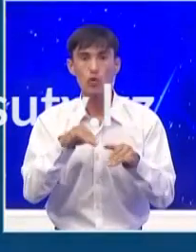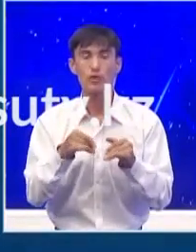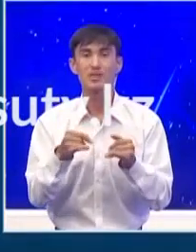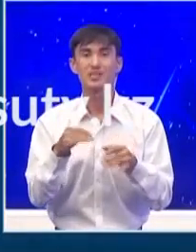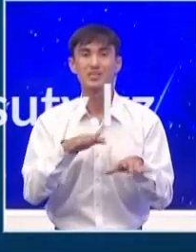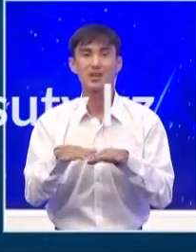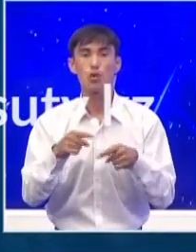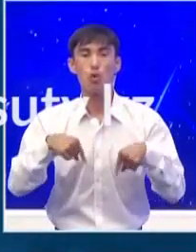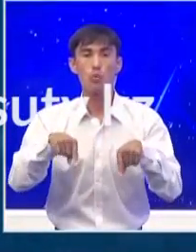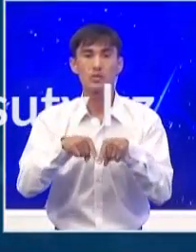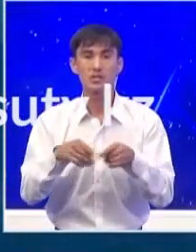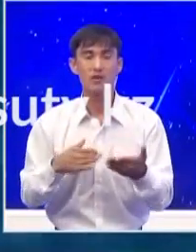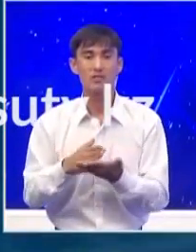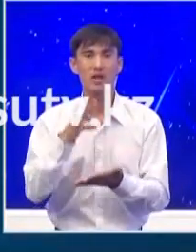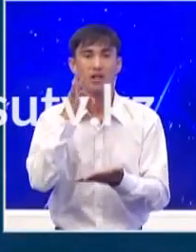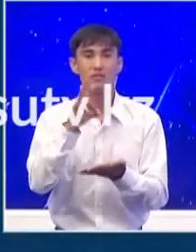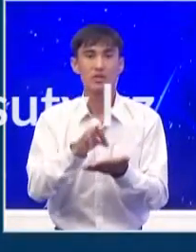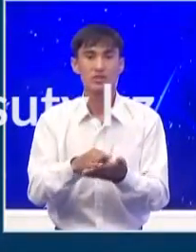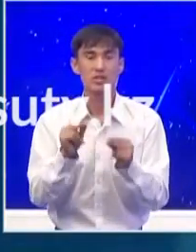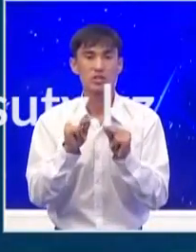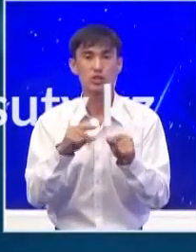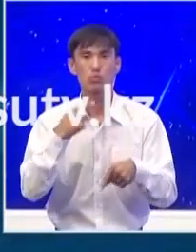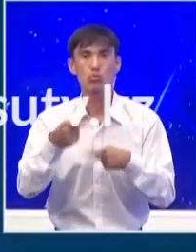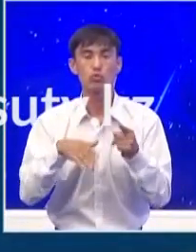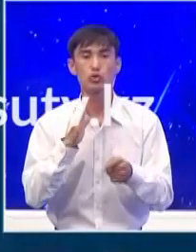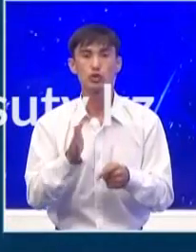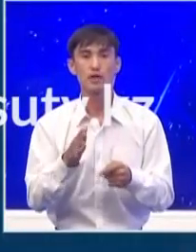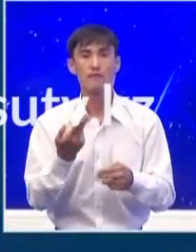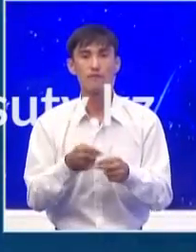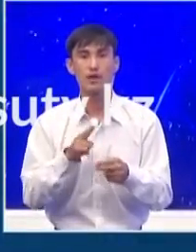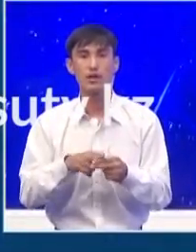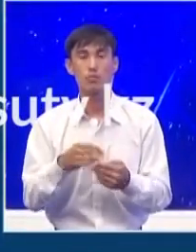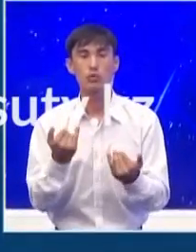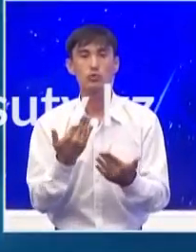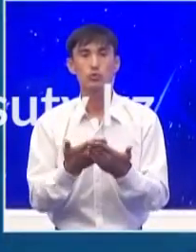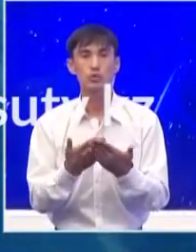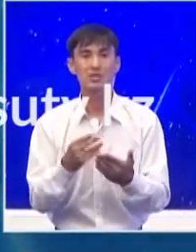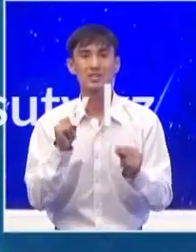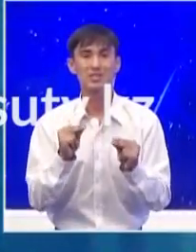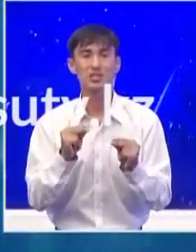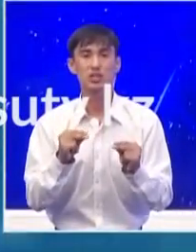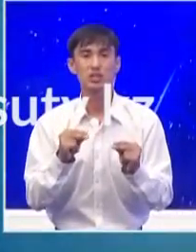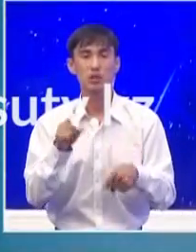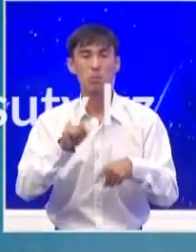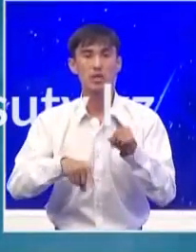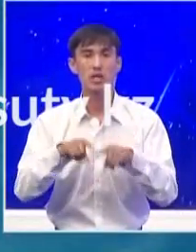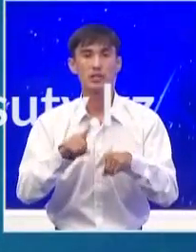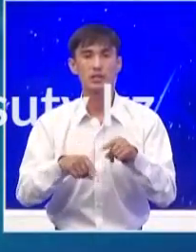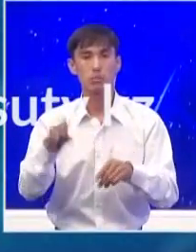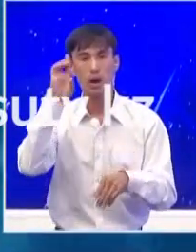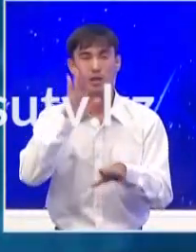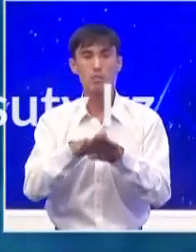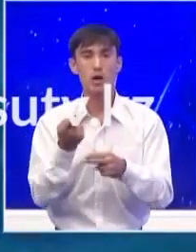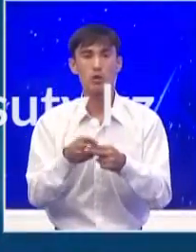общества солидарную ответственность за настоящее и будущее в этом по сути состоит из стены гражданские патриотизм акимы